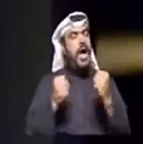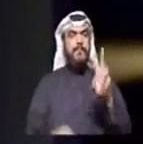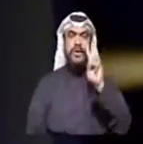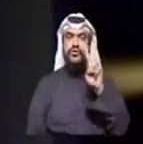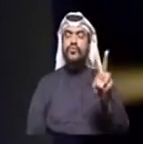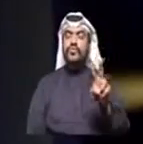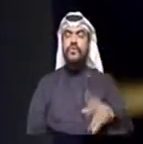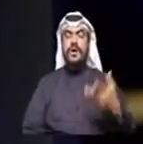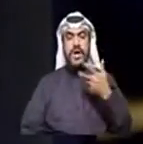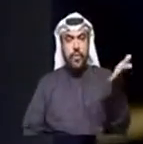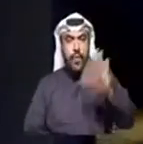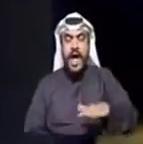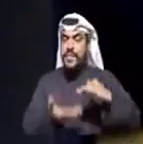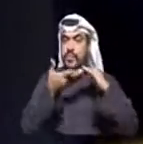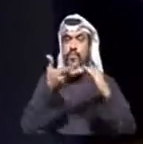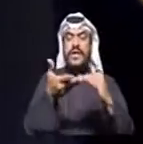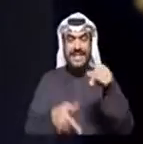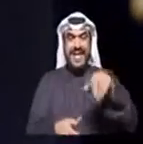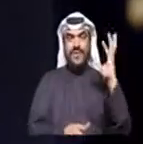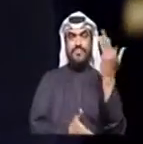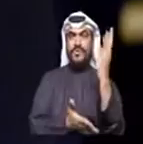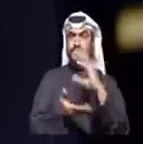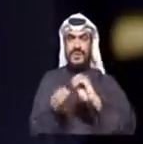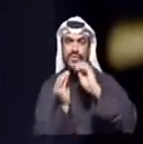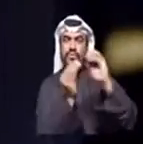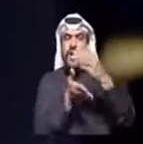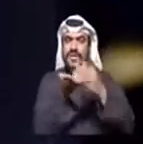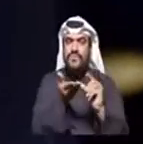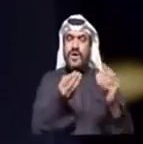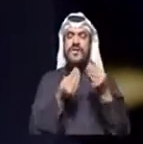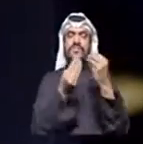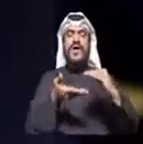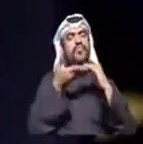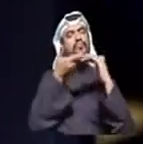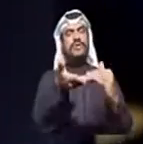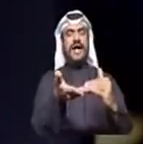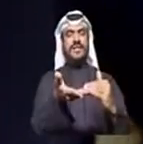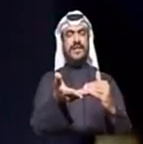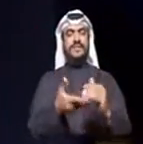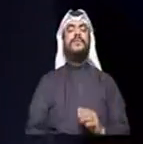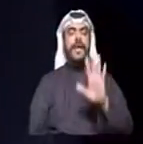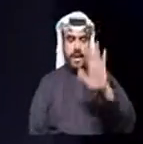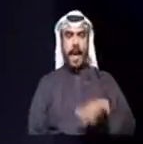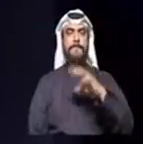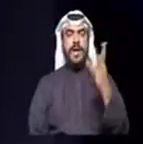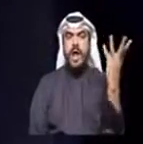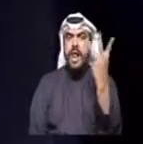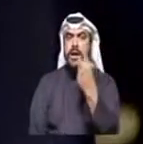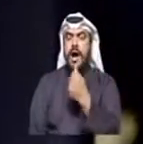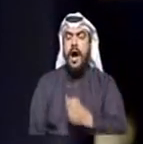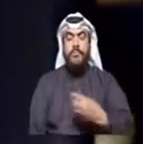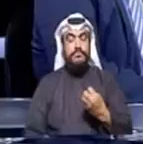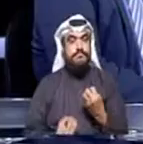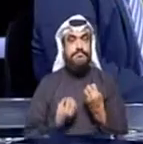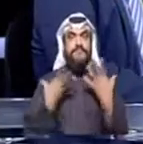باعتقادك هل هذا الاجتماع سوف يساهم ولو بشيء بسيط لرفع هذه المعاناة باعتقادك؟ الأرقام مفجعة